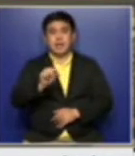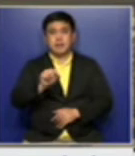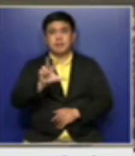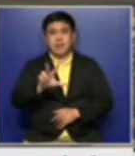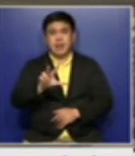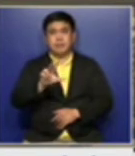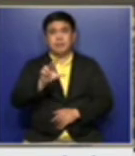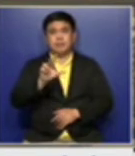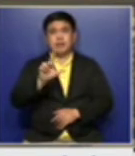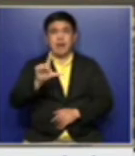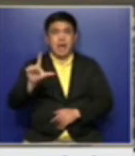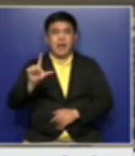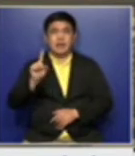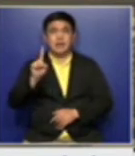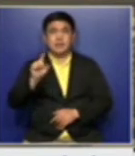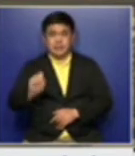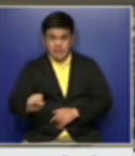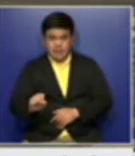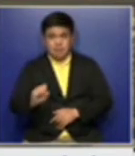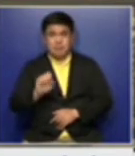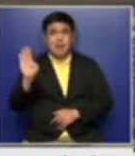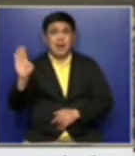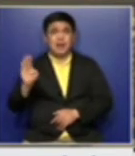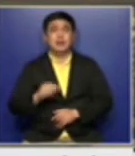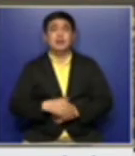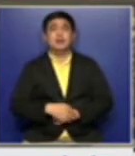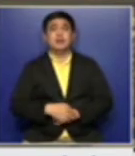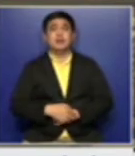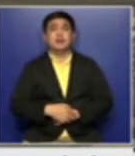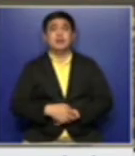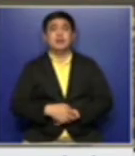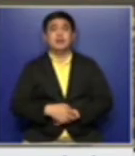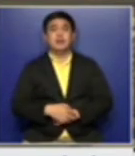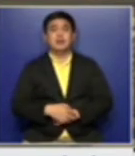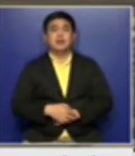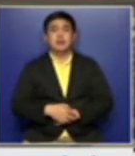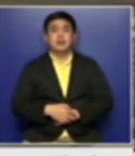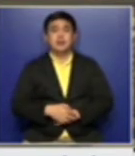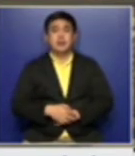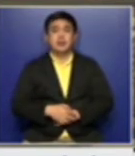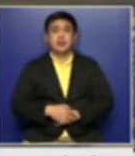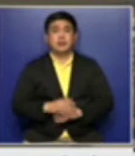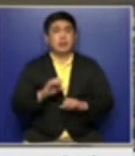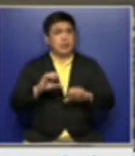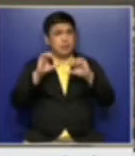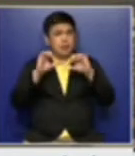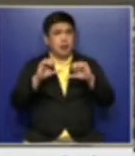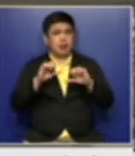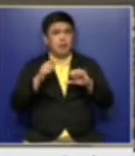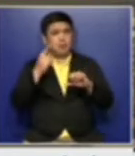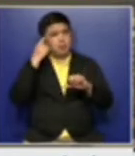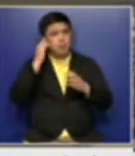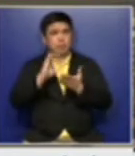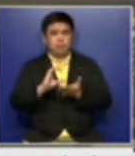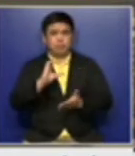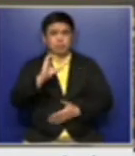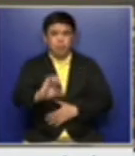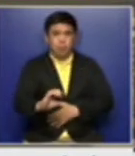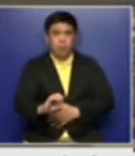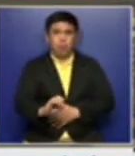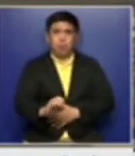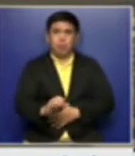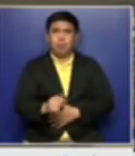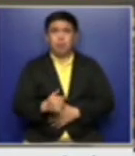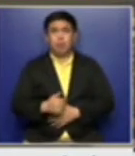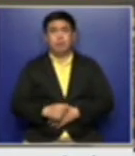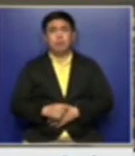29,323 ล้าน 100,000 บาทกรณีนี้รัฐบาลก็จะใจปั้มอีกแล้วค่ะเห็นว่า